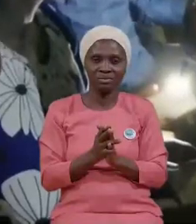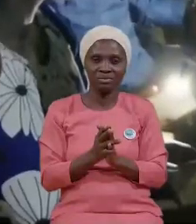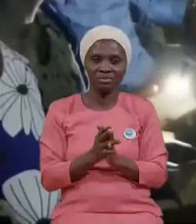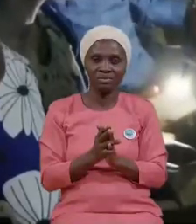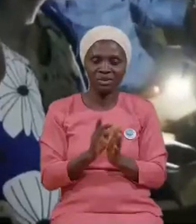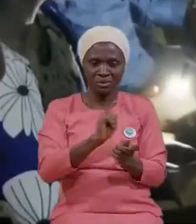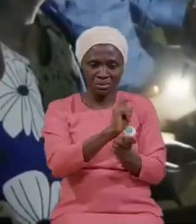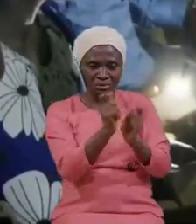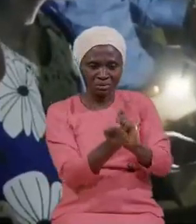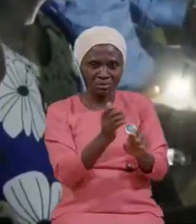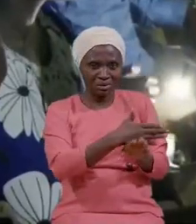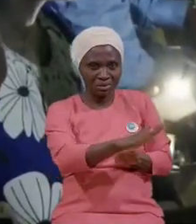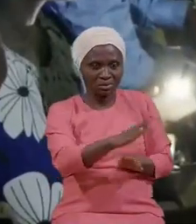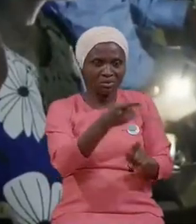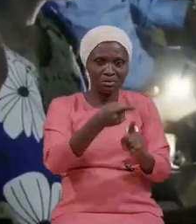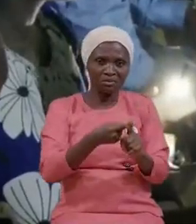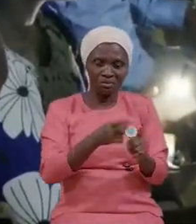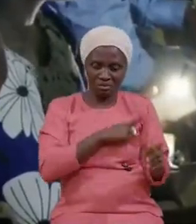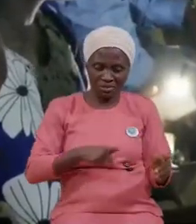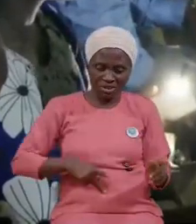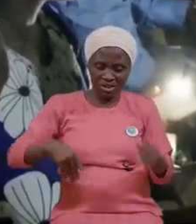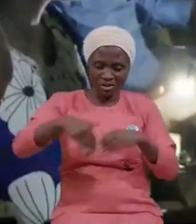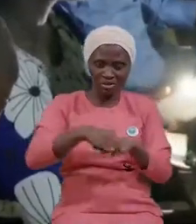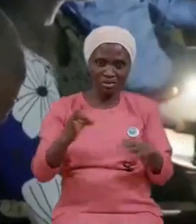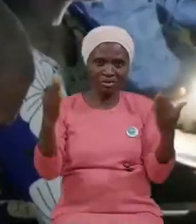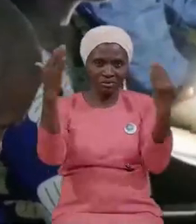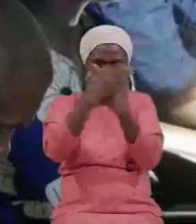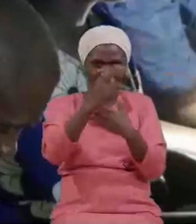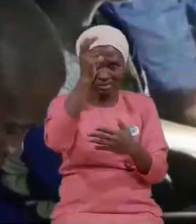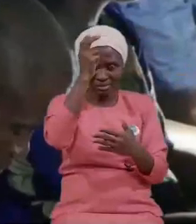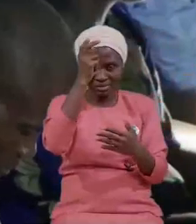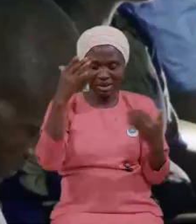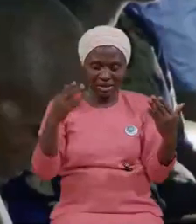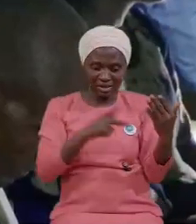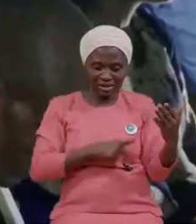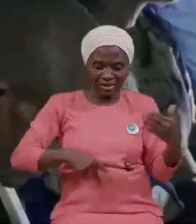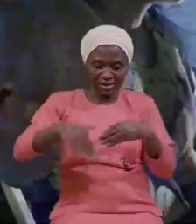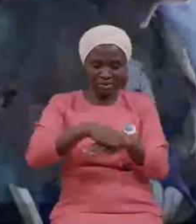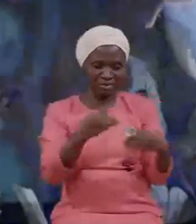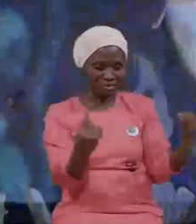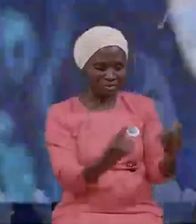Détourne-toi du royaume des ténèbres, le royaume du péché.